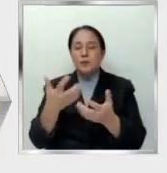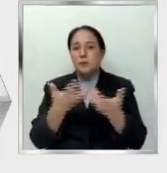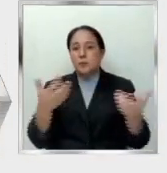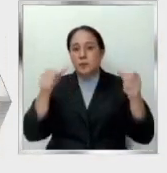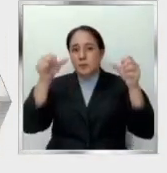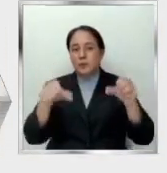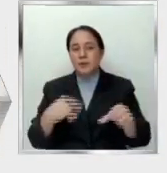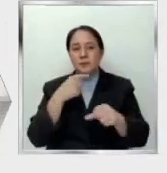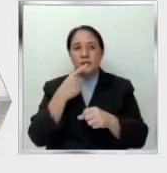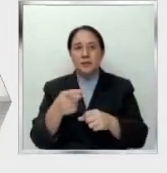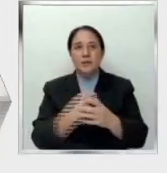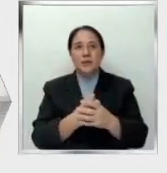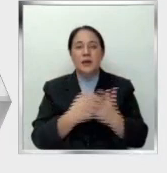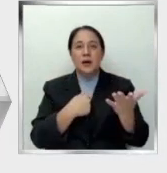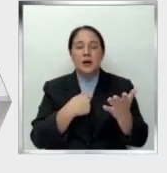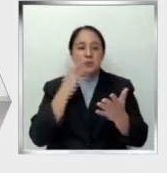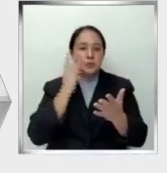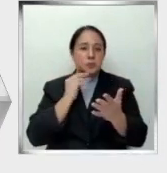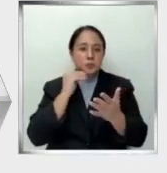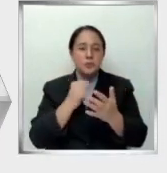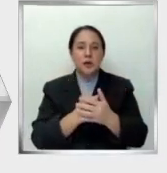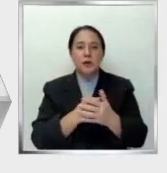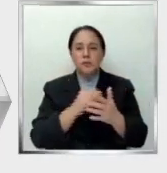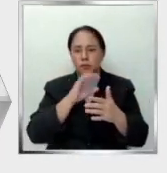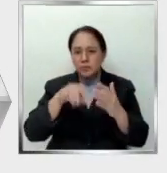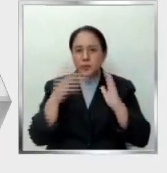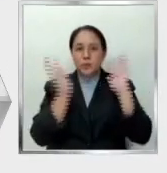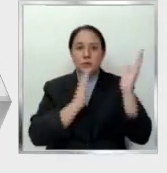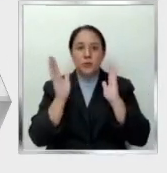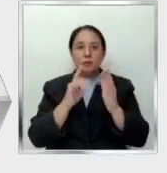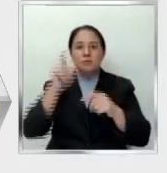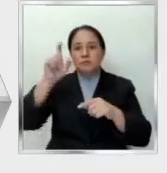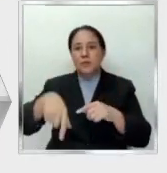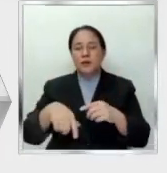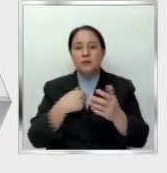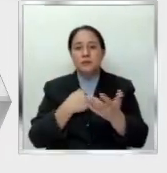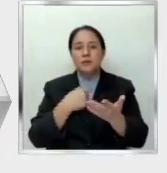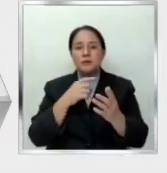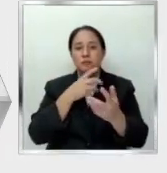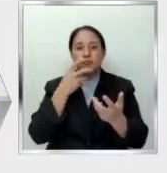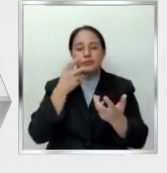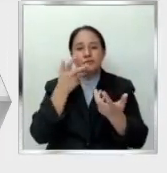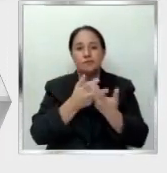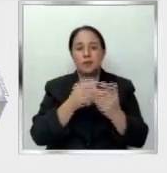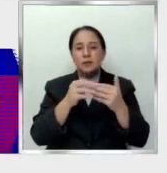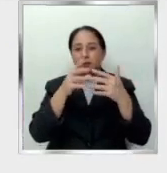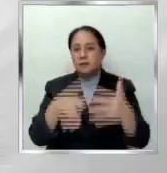niya ang hitik sa karanasan at hinug sa paglilingkod. Anya, dapat ang katangian ng nararapat na leader sa ating